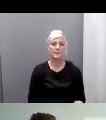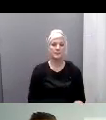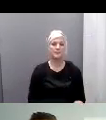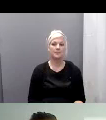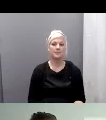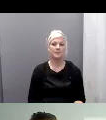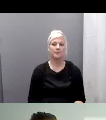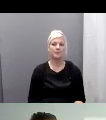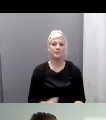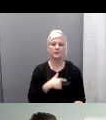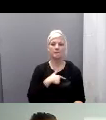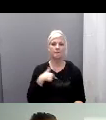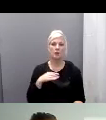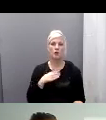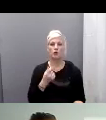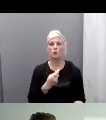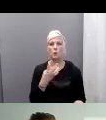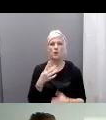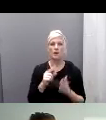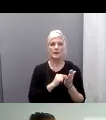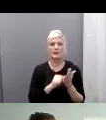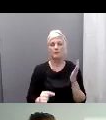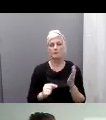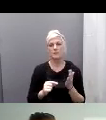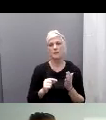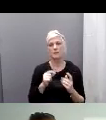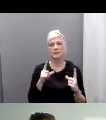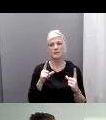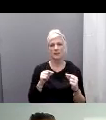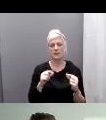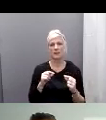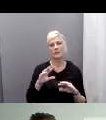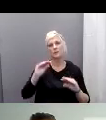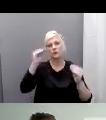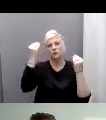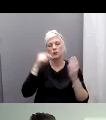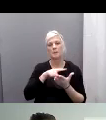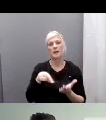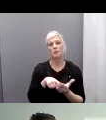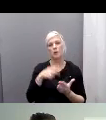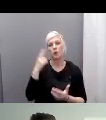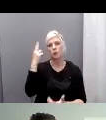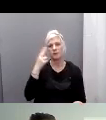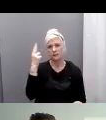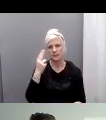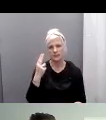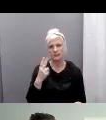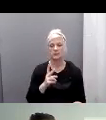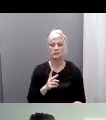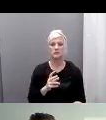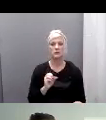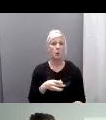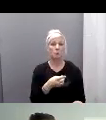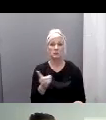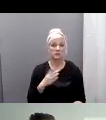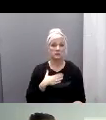Vi har lite tips i chatten om en kurs på Malmö universitet. Så för den som kan titta i